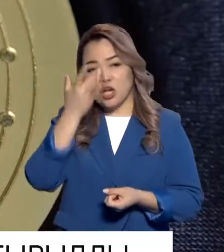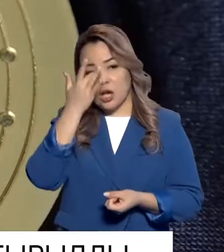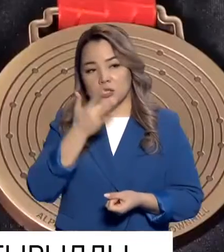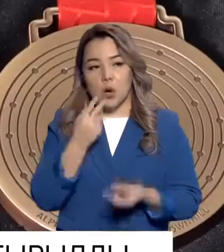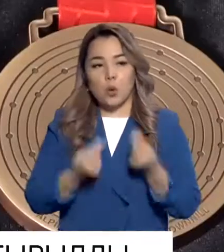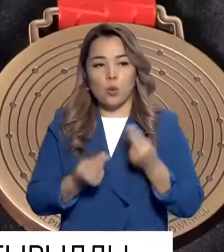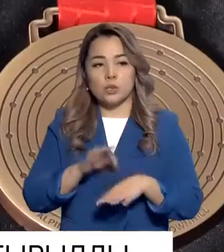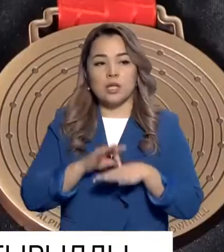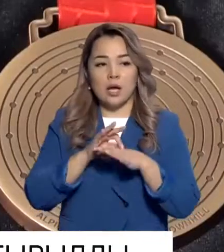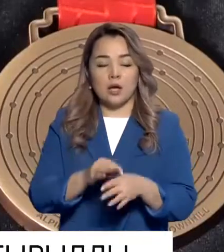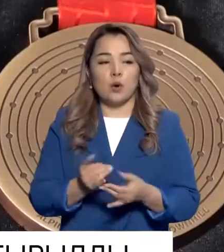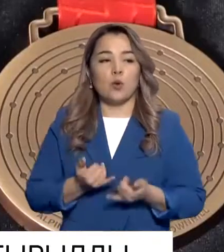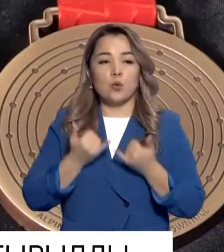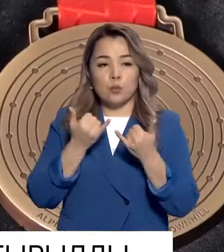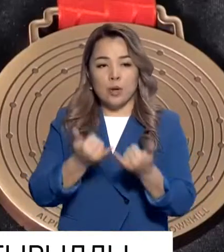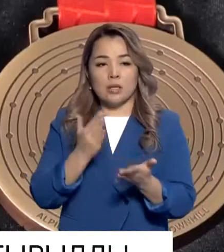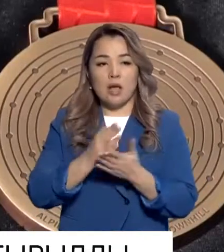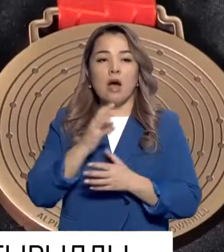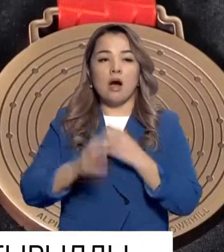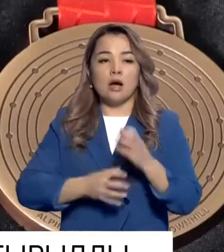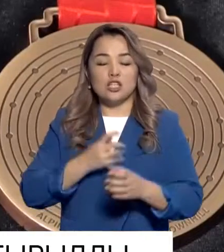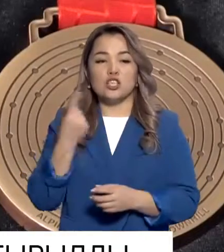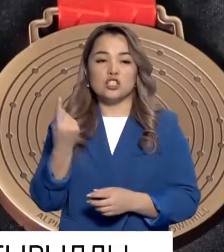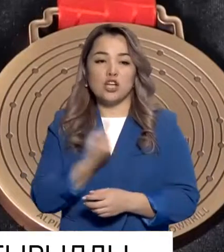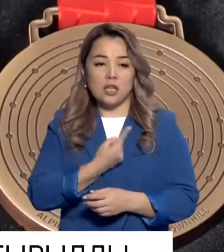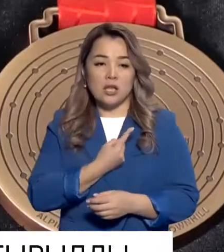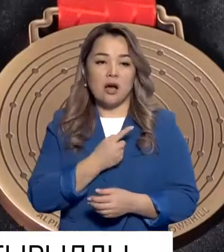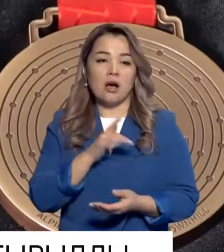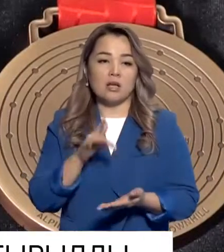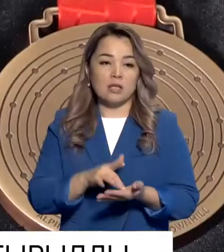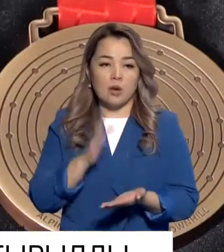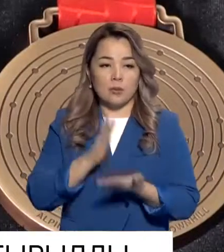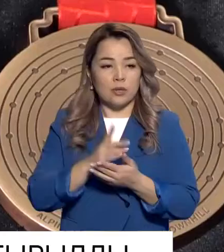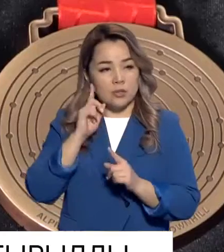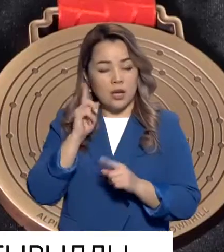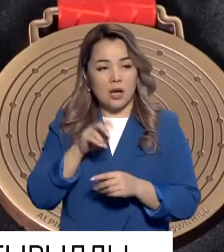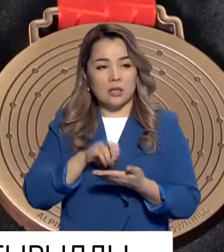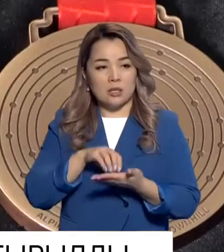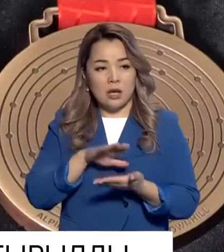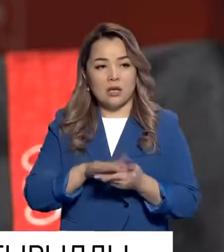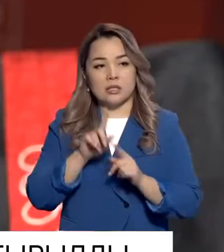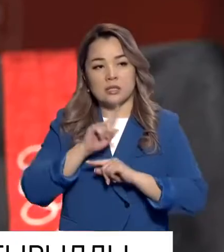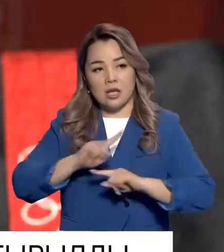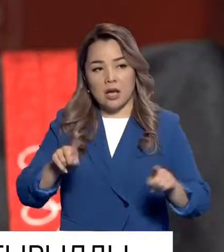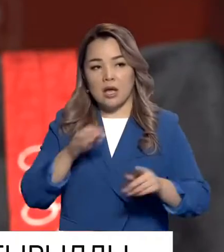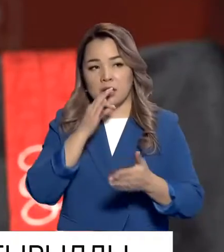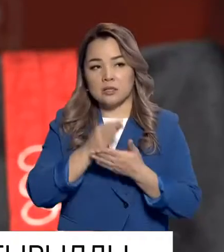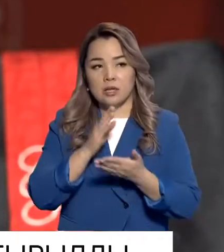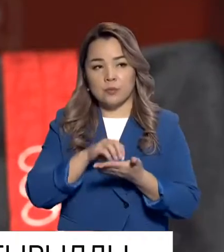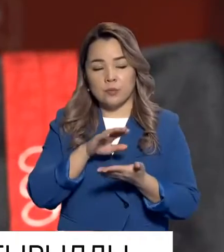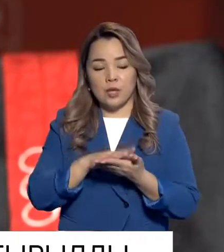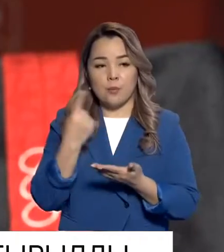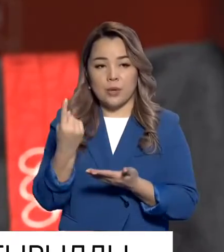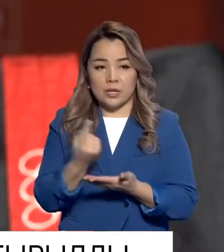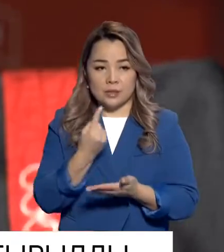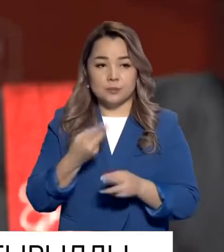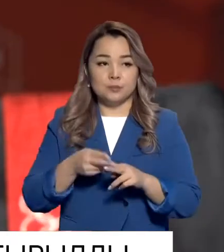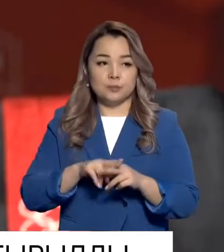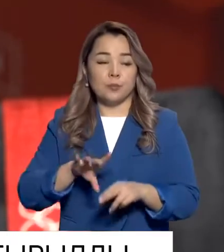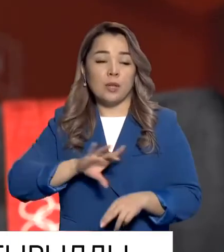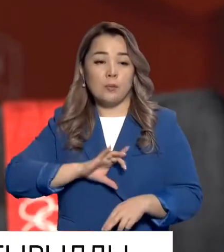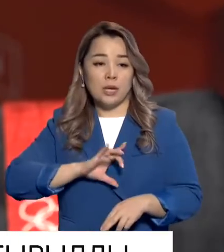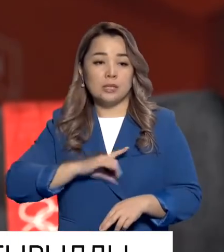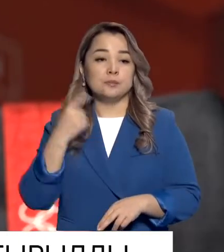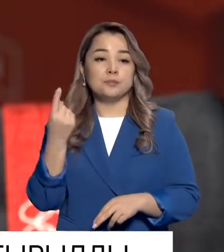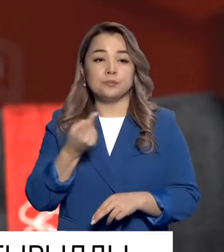өткізу құрметіне ие болған әлемдегі жалғыз шаһар екендігін тағы бір мәрте ерекшелейтін белгілердің бірі. Медальдің